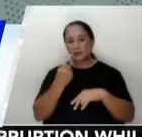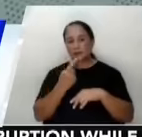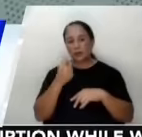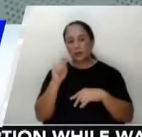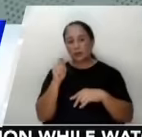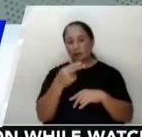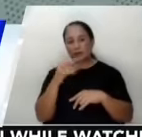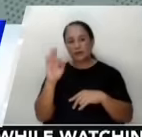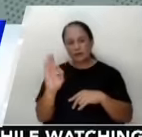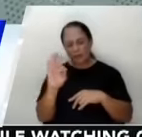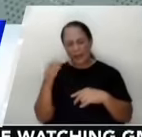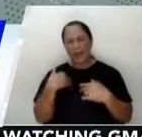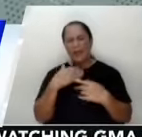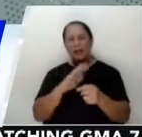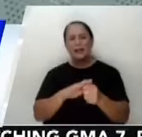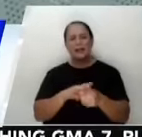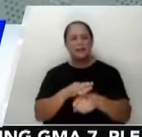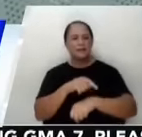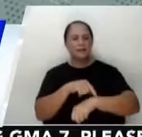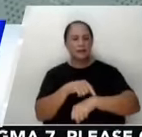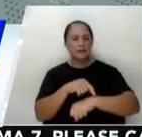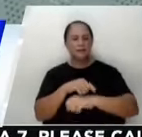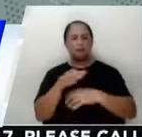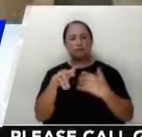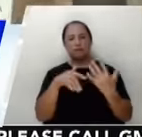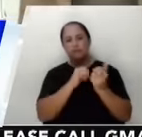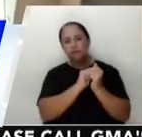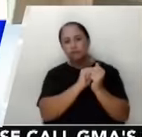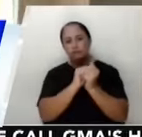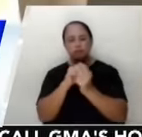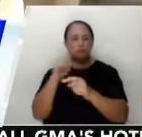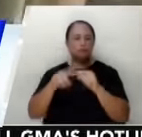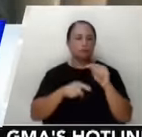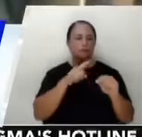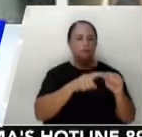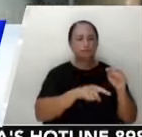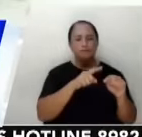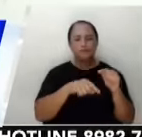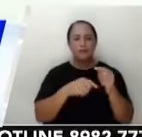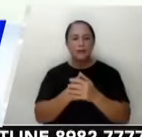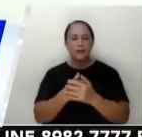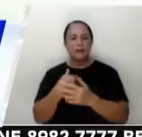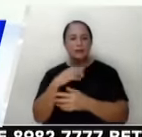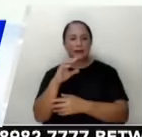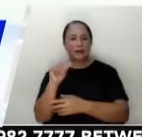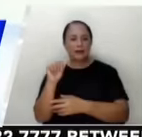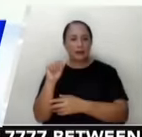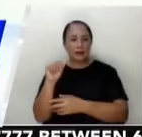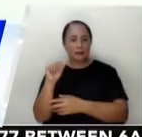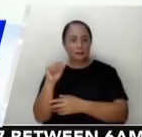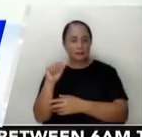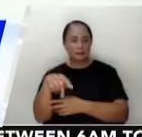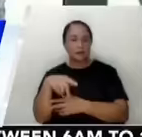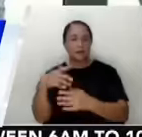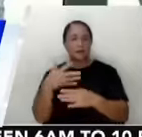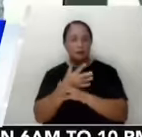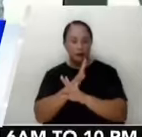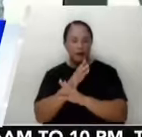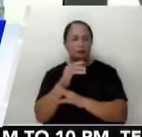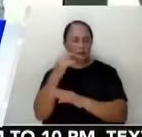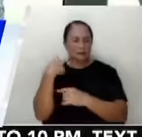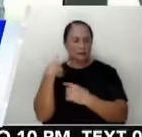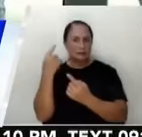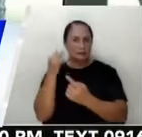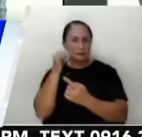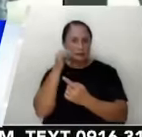time na maka-get together with the friends. Ayon sa Ka-Up Davao, kahapon pa nagsimulang dumagsa ang mga pasahero rito